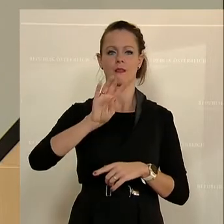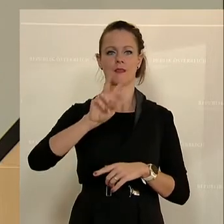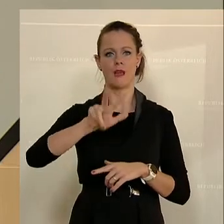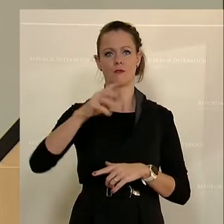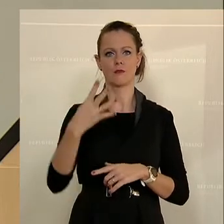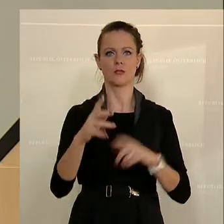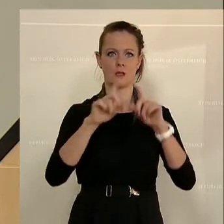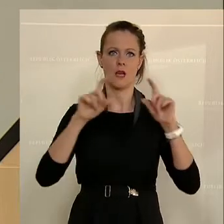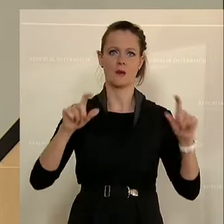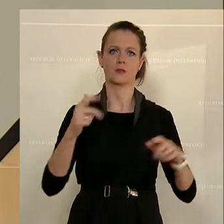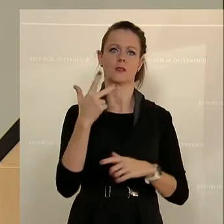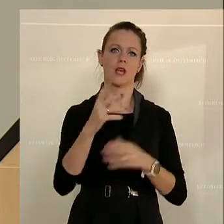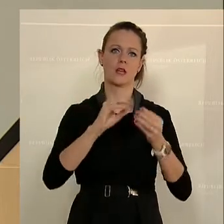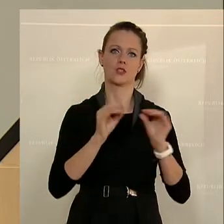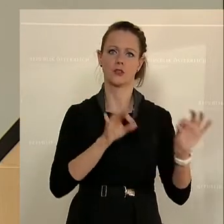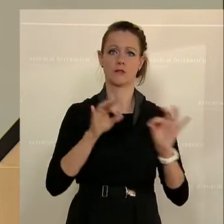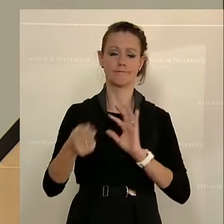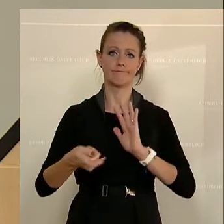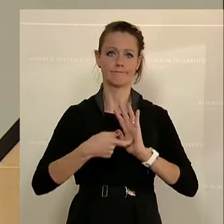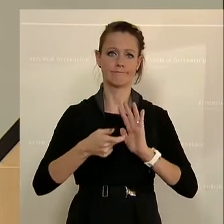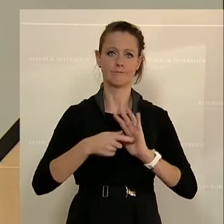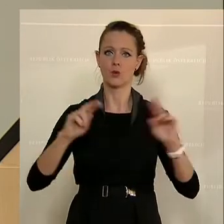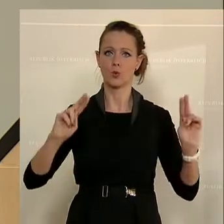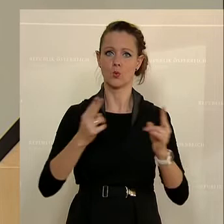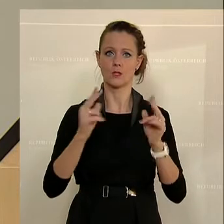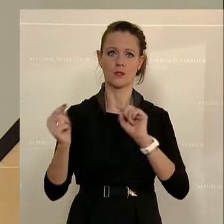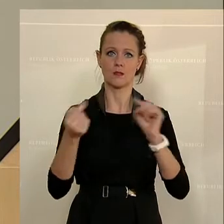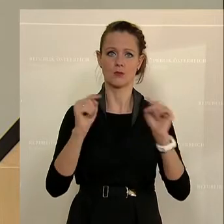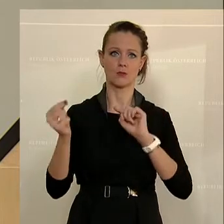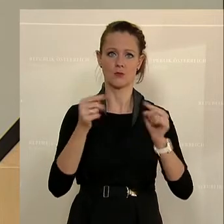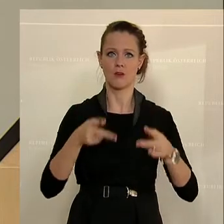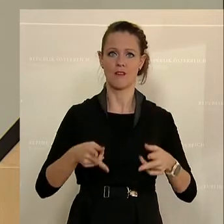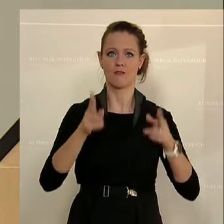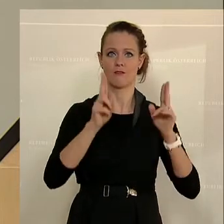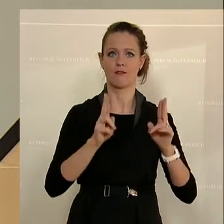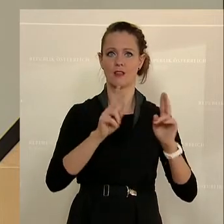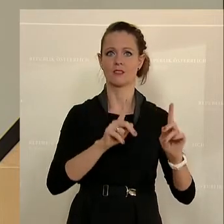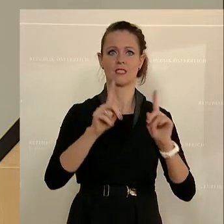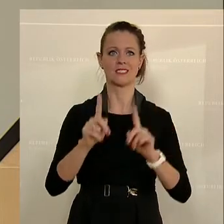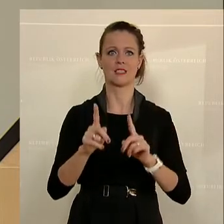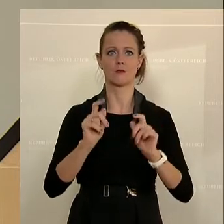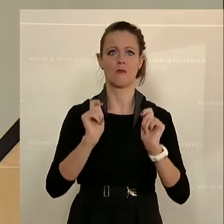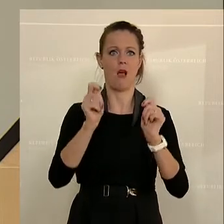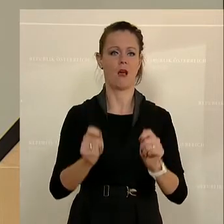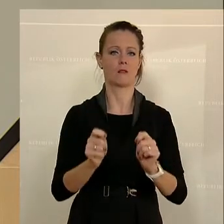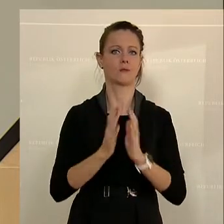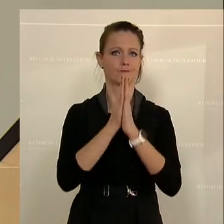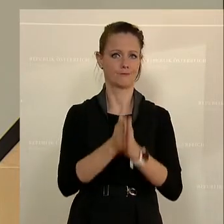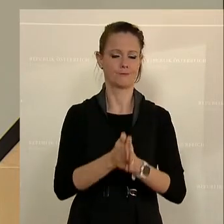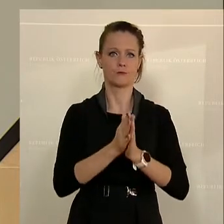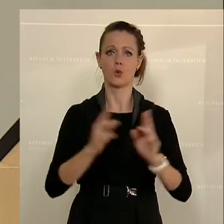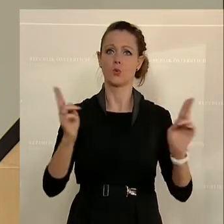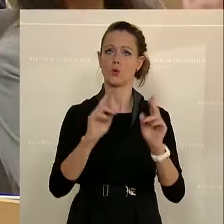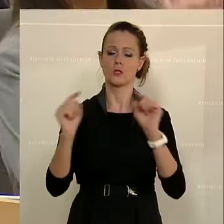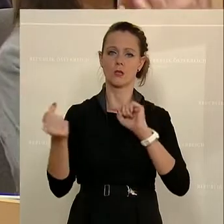Absatz 3 der Geschäftsordnung gestellte Verlangen vor, eine kurze Debatte über diesen Fristsetzungsantrag durchzuführen. Diese kurze